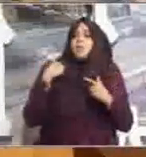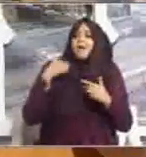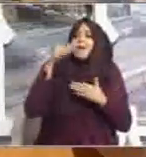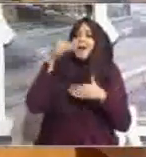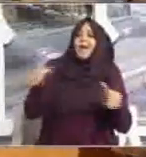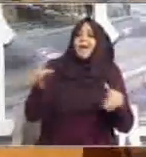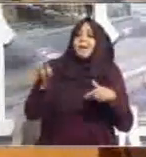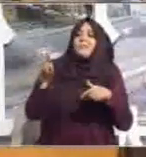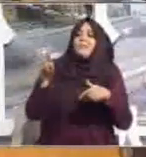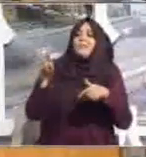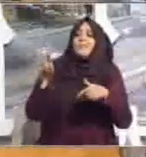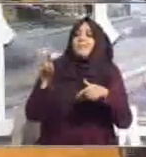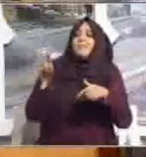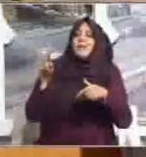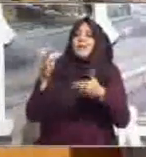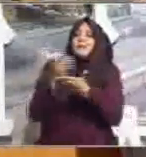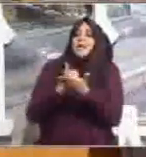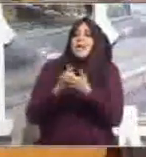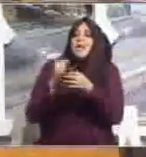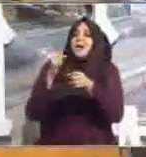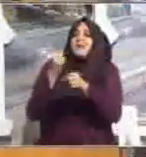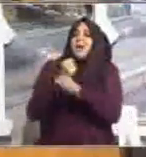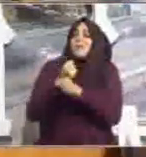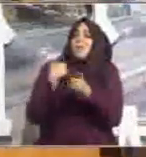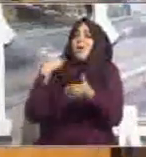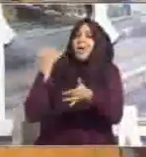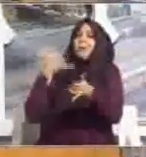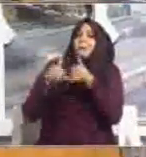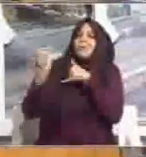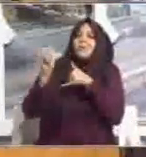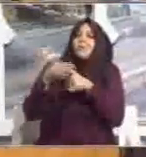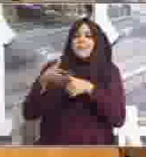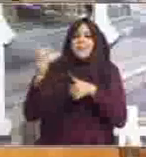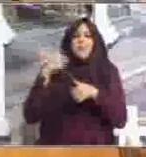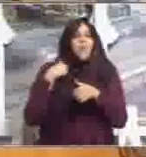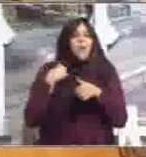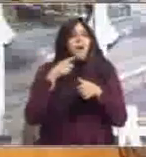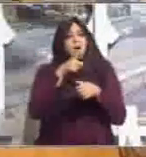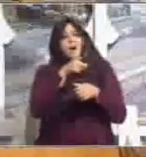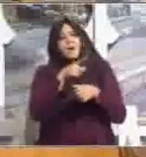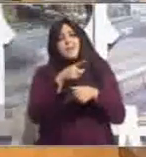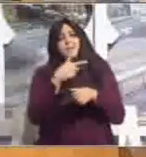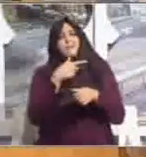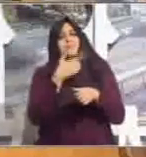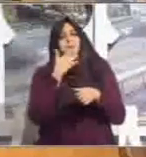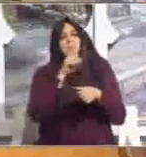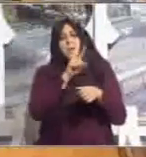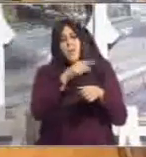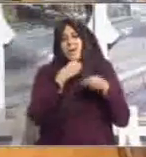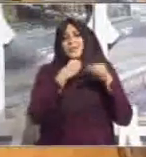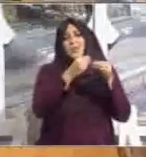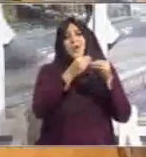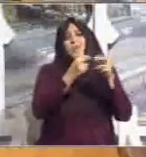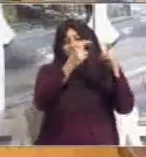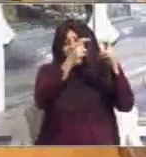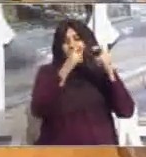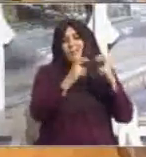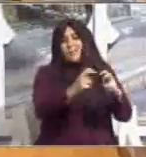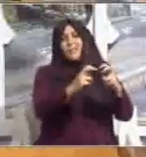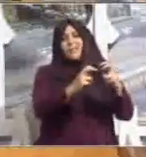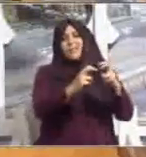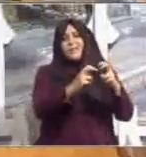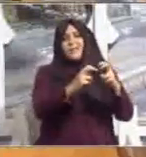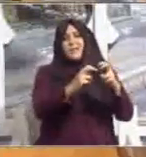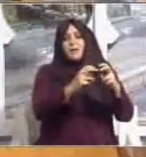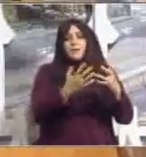فلان، وهو قادر على أن يطرده، وهو قادر على أن ينزله، وهو قادر، ولكنه قد يكظم